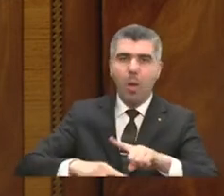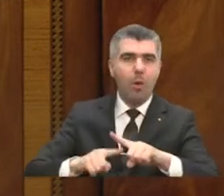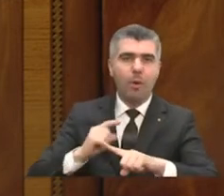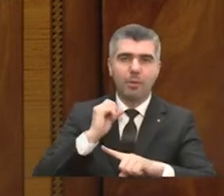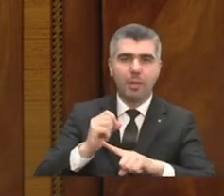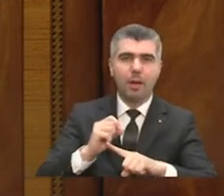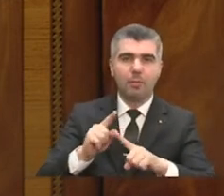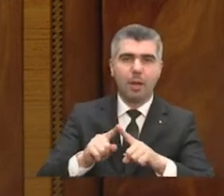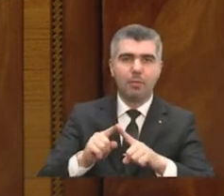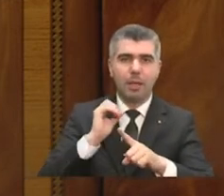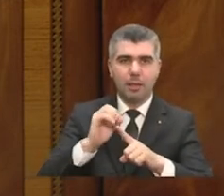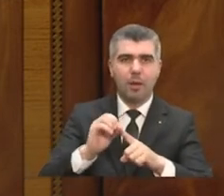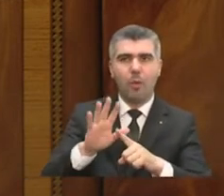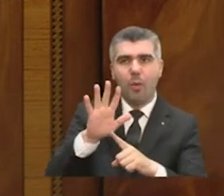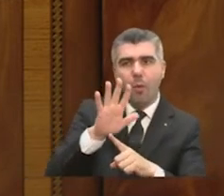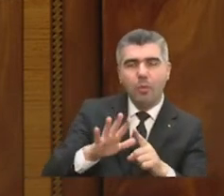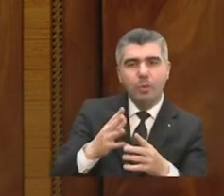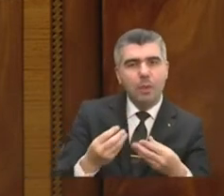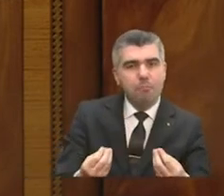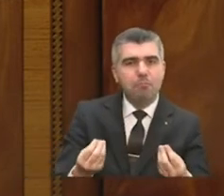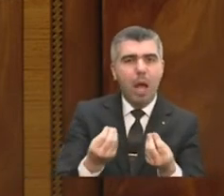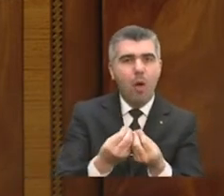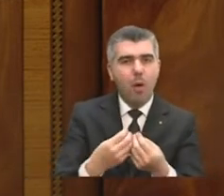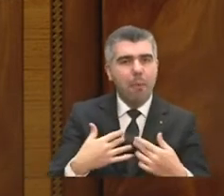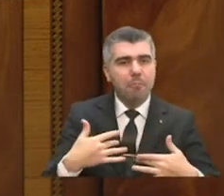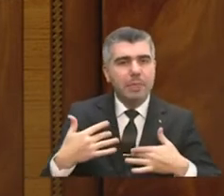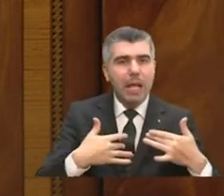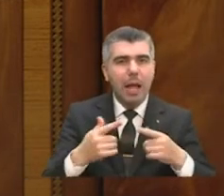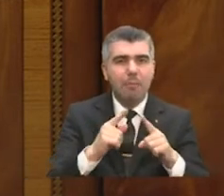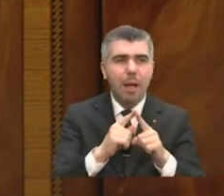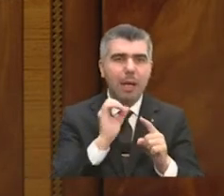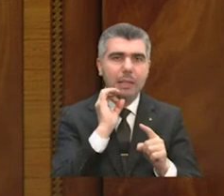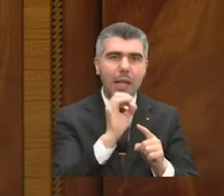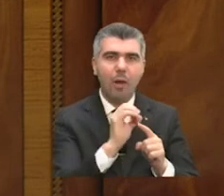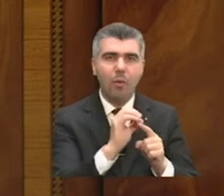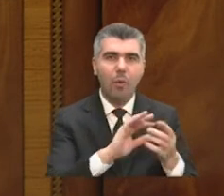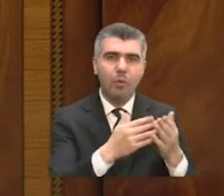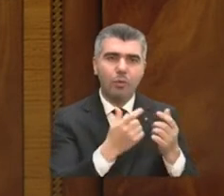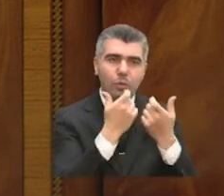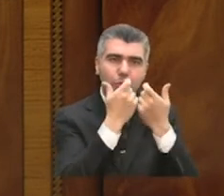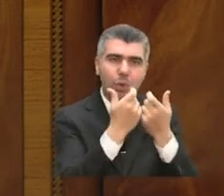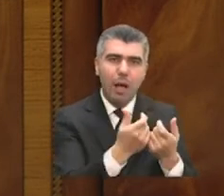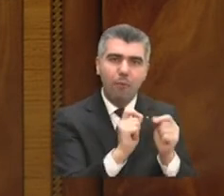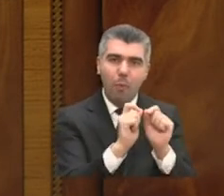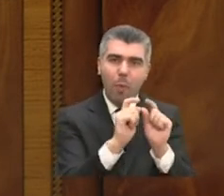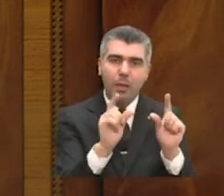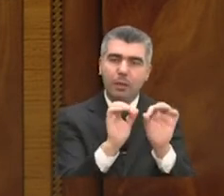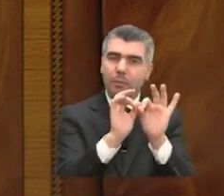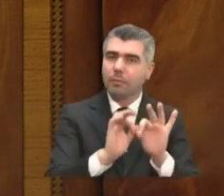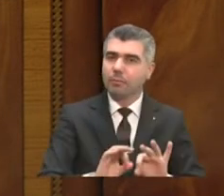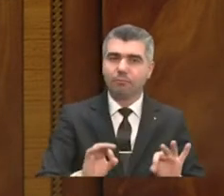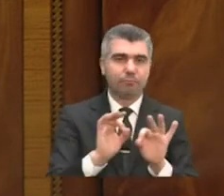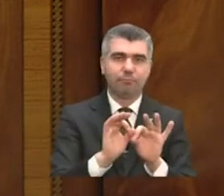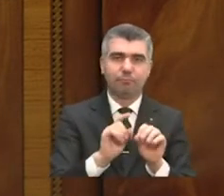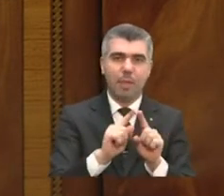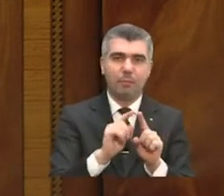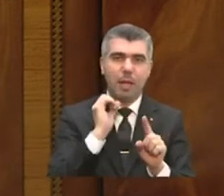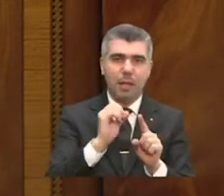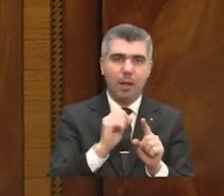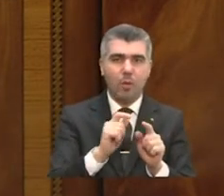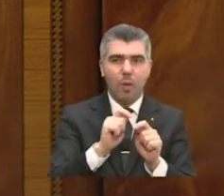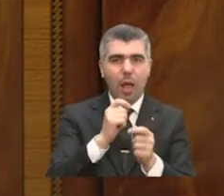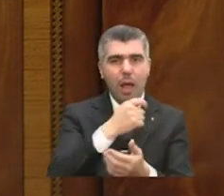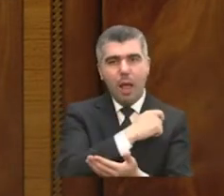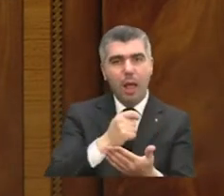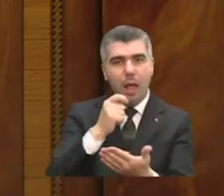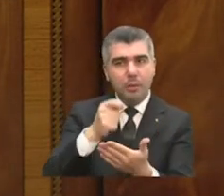voie est là pour durer et un feuilleton ignoble